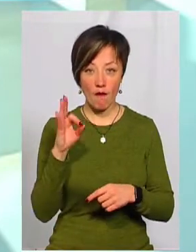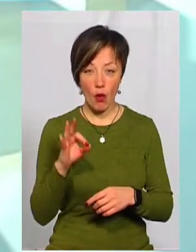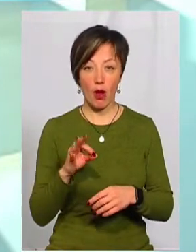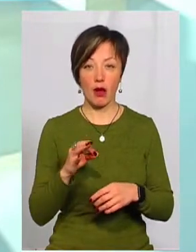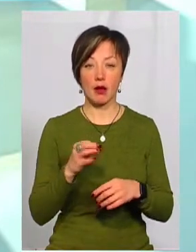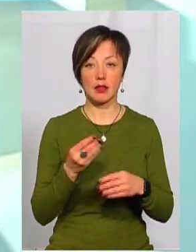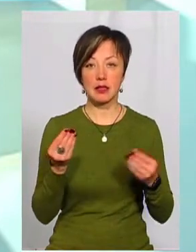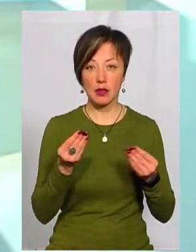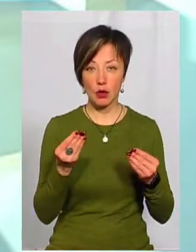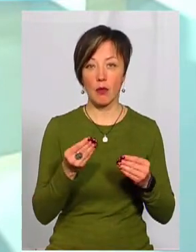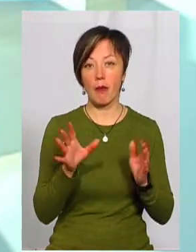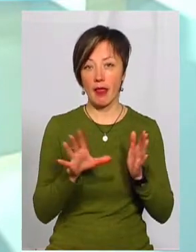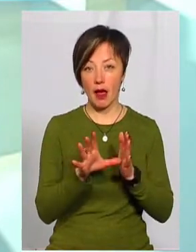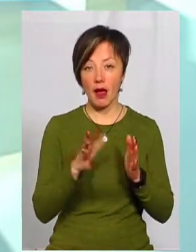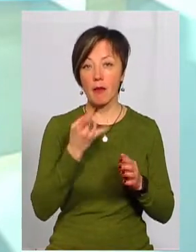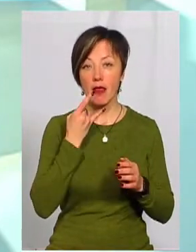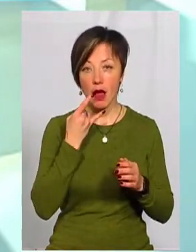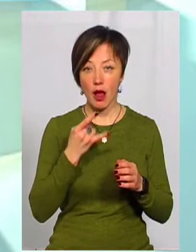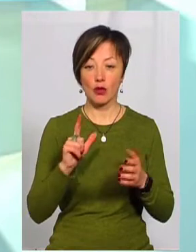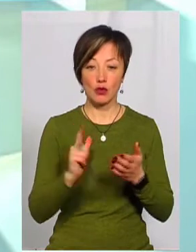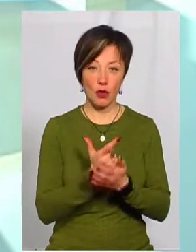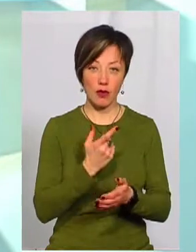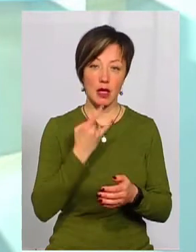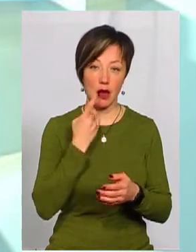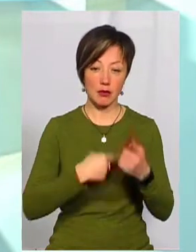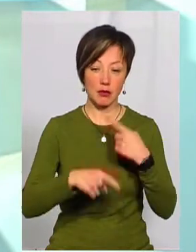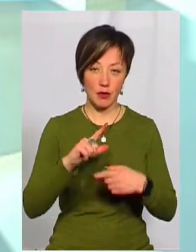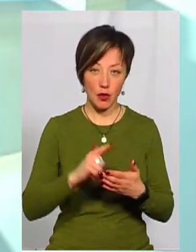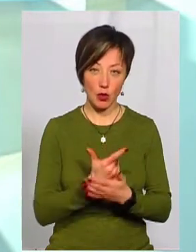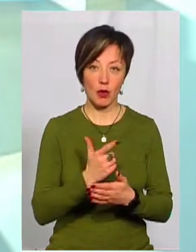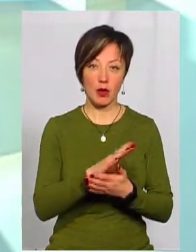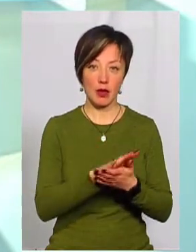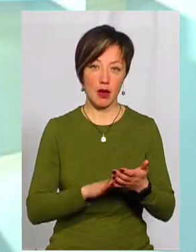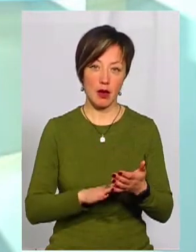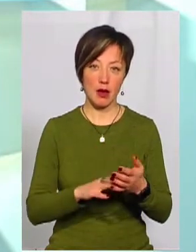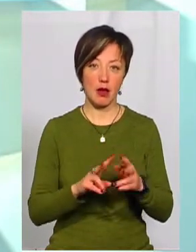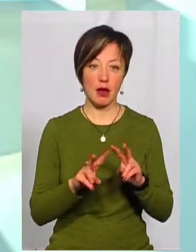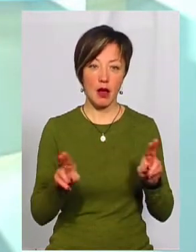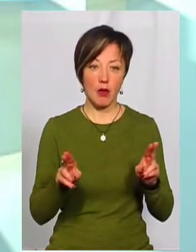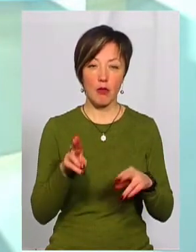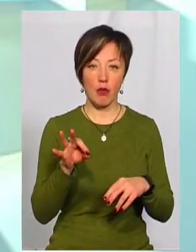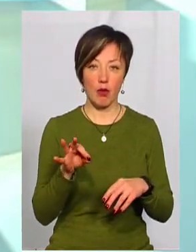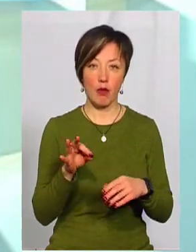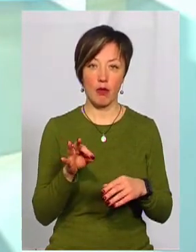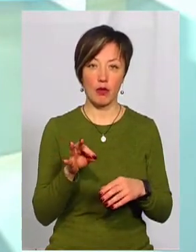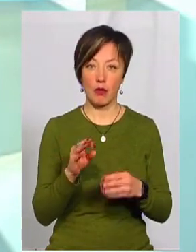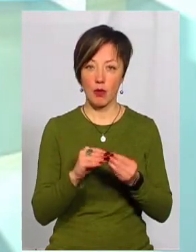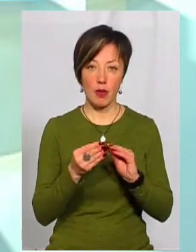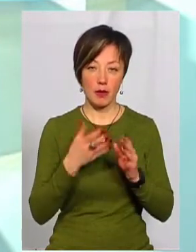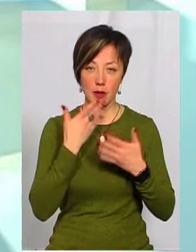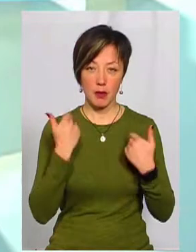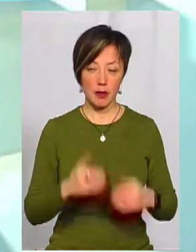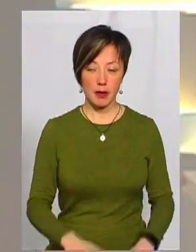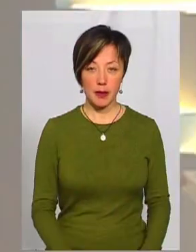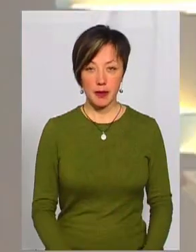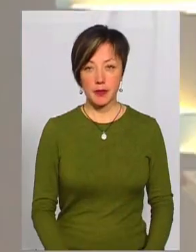до загод зерно, батарея, в принципі, прийме повністю знову зарядку, а далі водій поїде як по маршруту, проблем яких